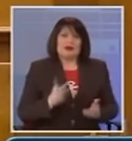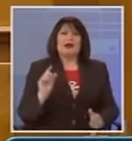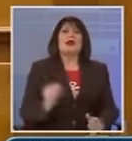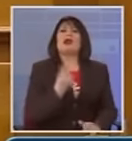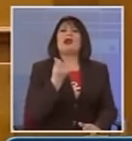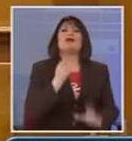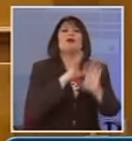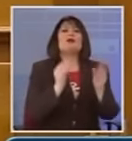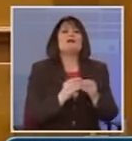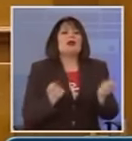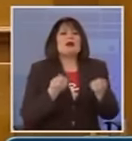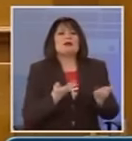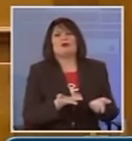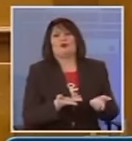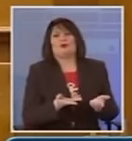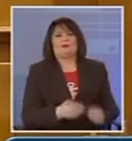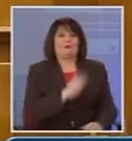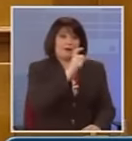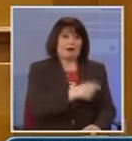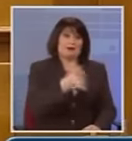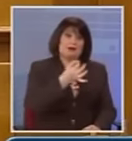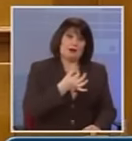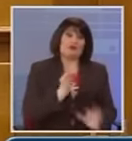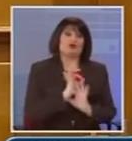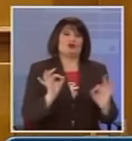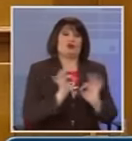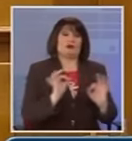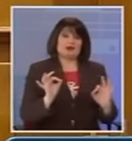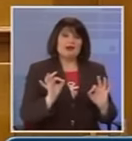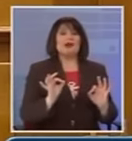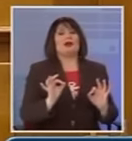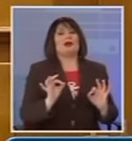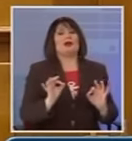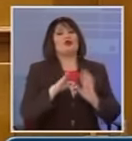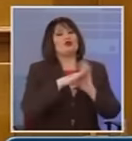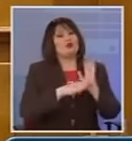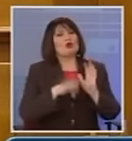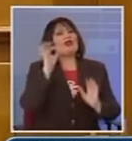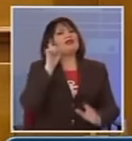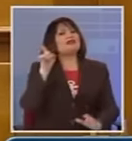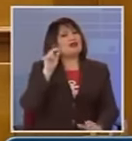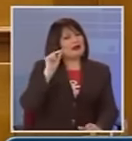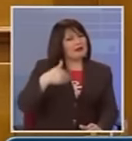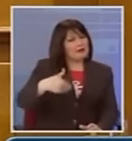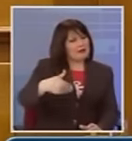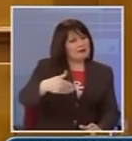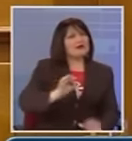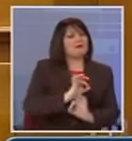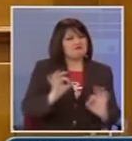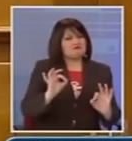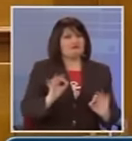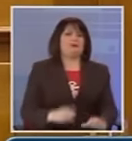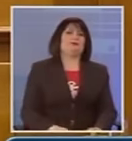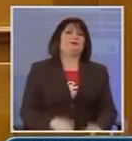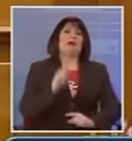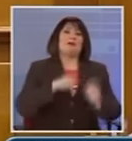γίνουν όλα αυτά? Εσείς βέβαια δώσατε διαβεβαιώσεις ότι θα τηρήσετε το πρόγραμμα της Θεσσαλονίκης. Αλλά εξαγγείλατε κάποια